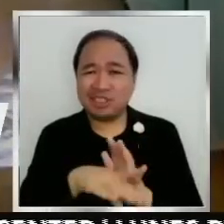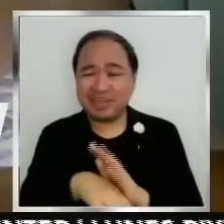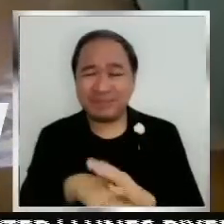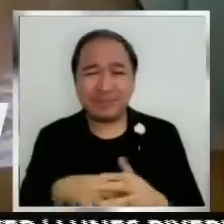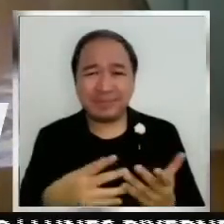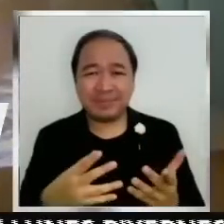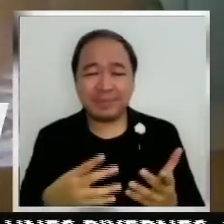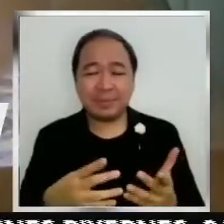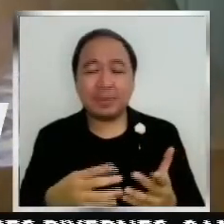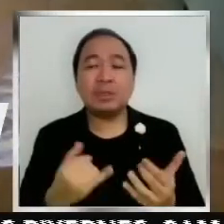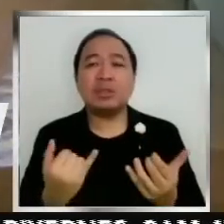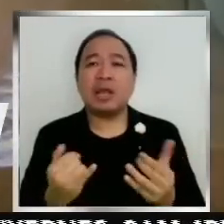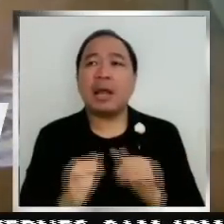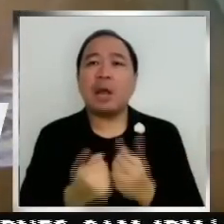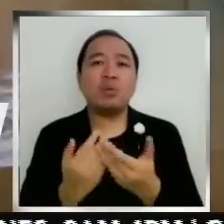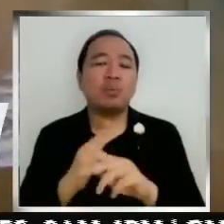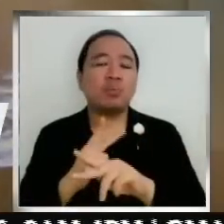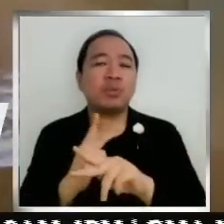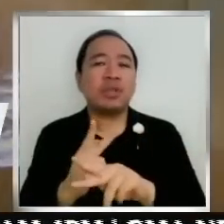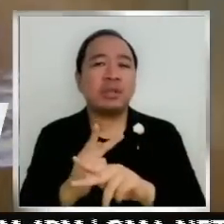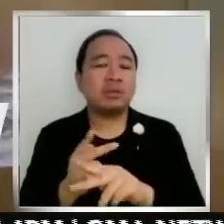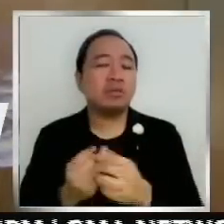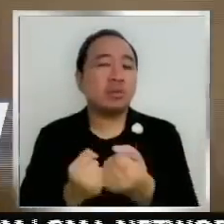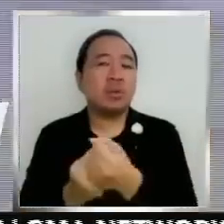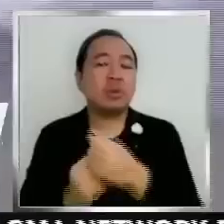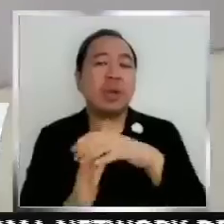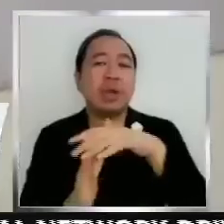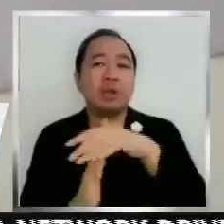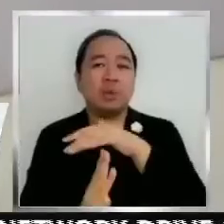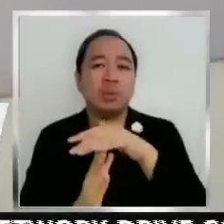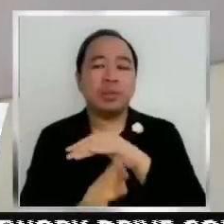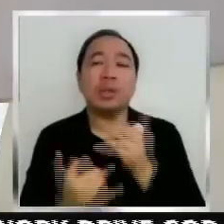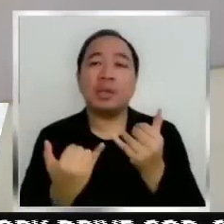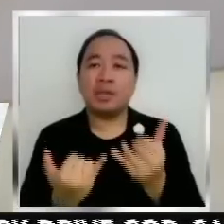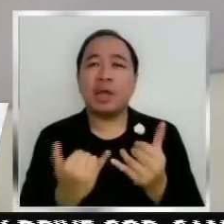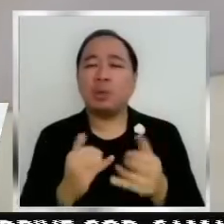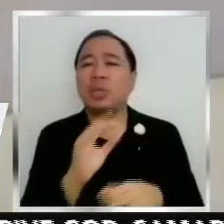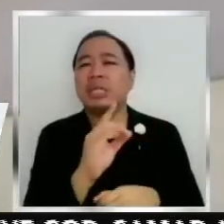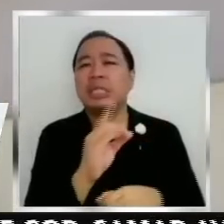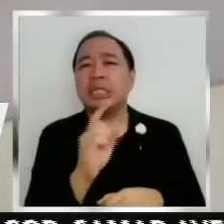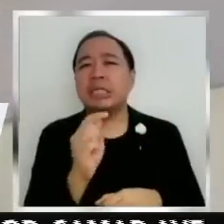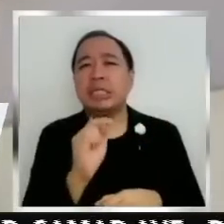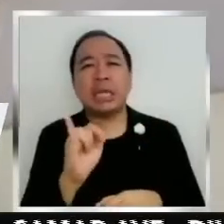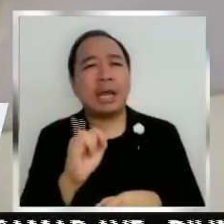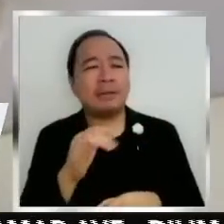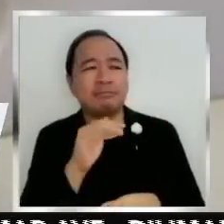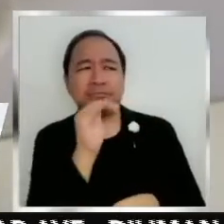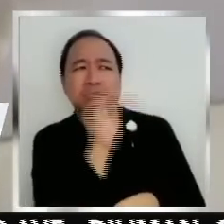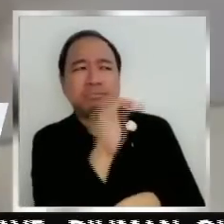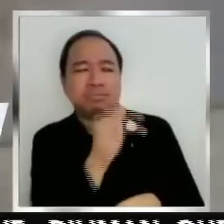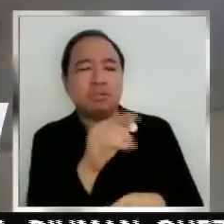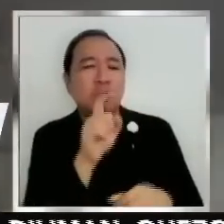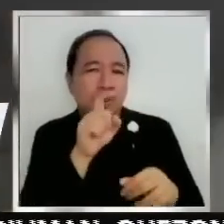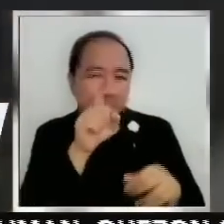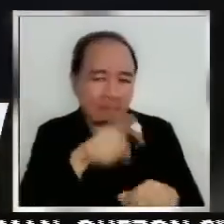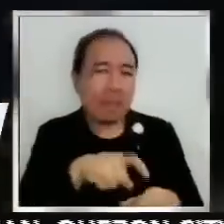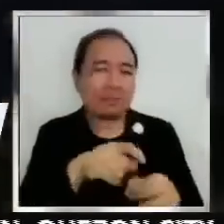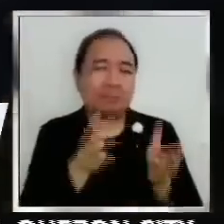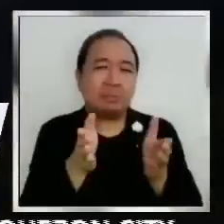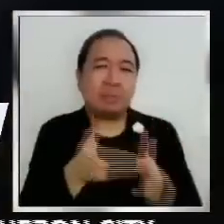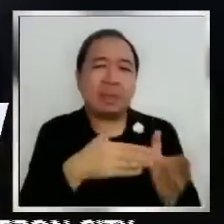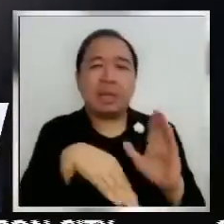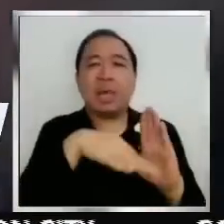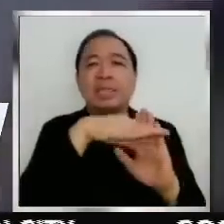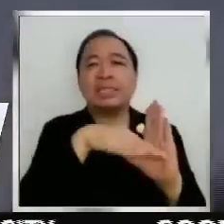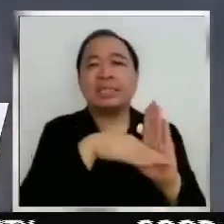consumer, ipinanawagan niya sa Department of Trade and Industry na bumuo ng guidelines para sa pagtanggap ng mga parcel.